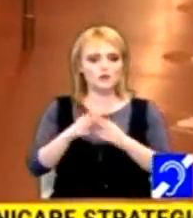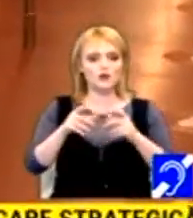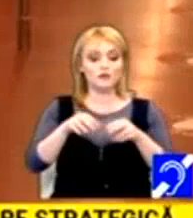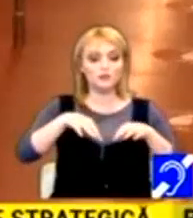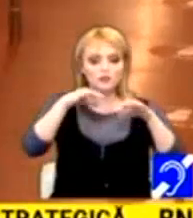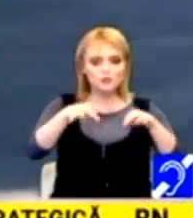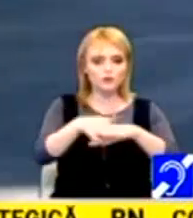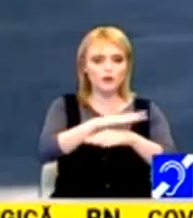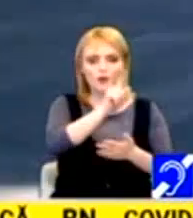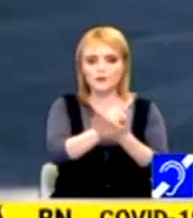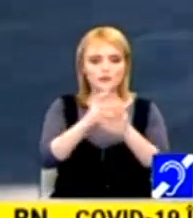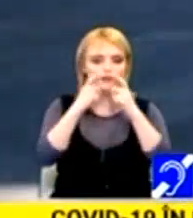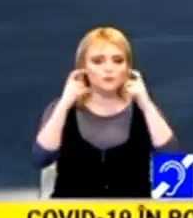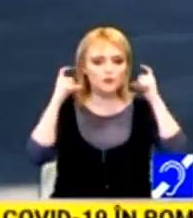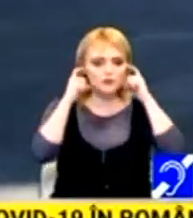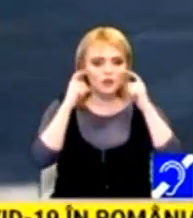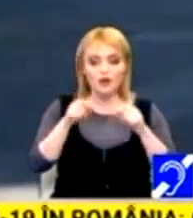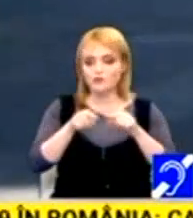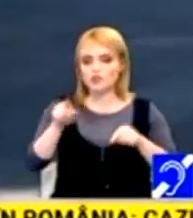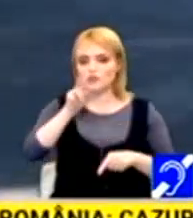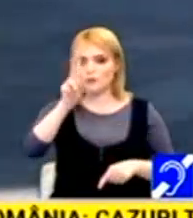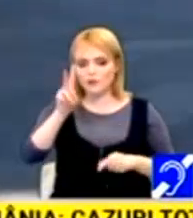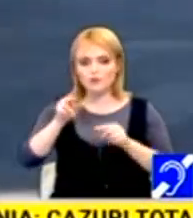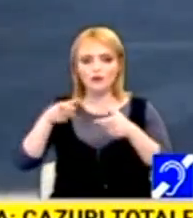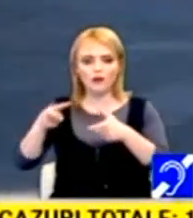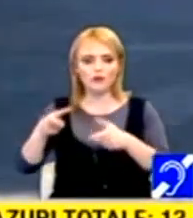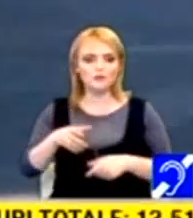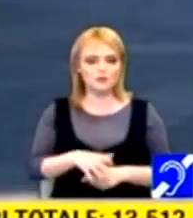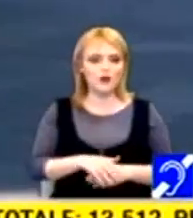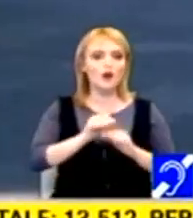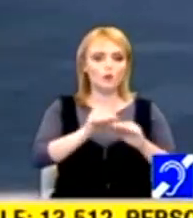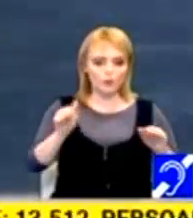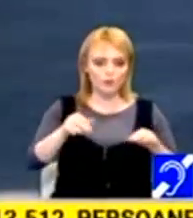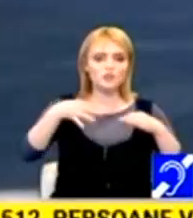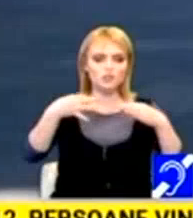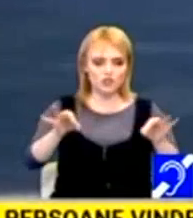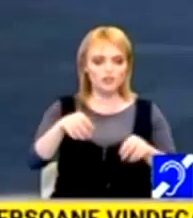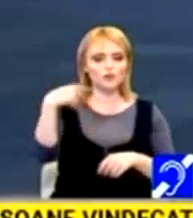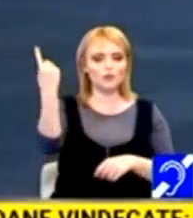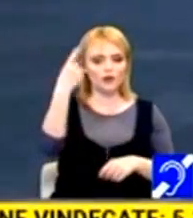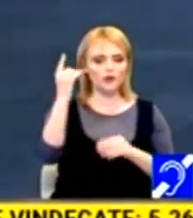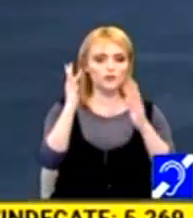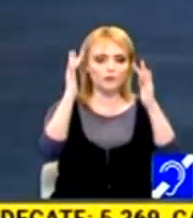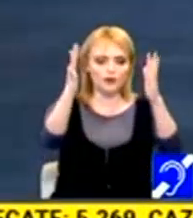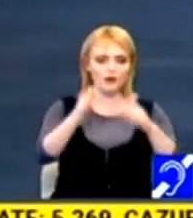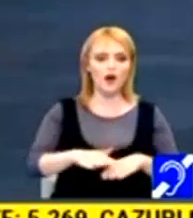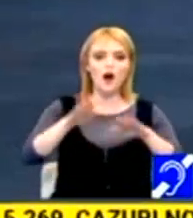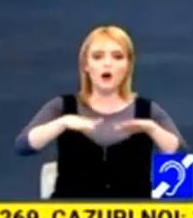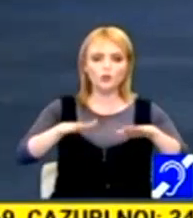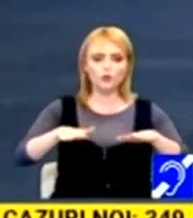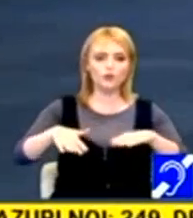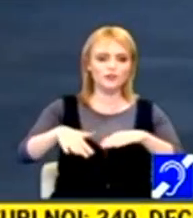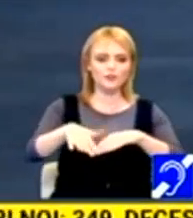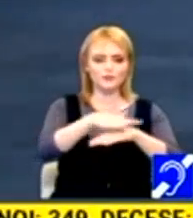în transportul în comun. După 2 luni de carantină, și copiii pot ieși din casă pentru a se plimba în parcuri, însă spațiile de joacă special